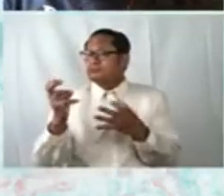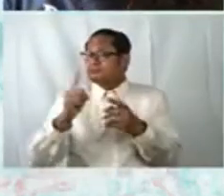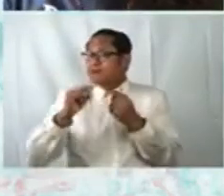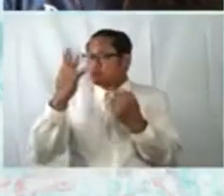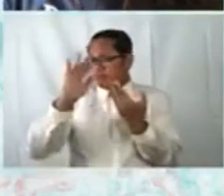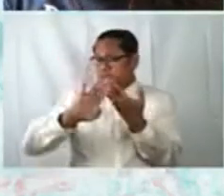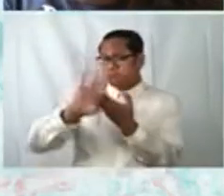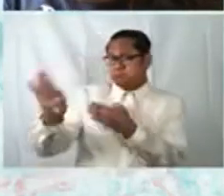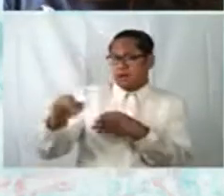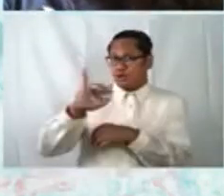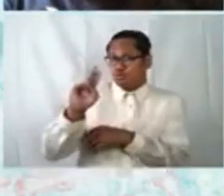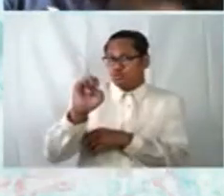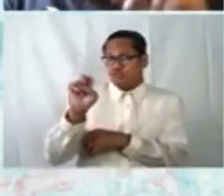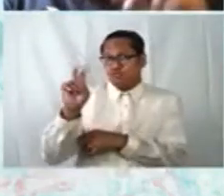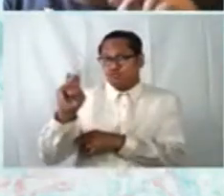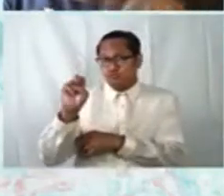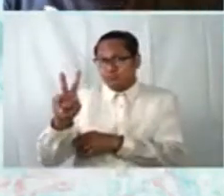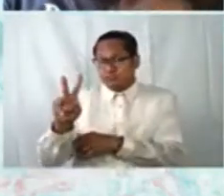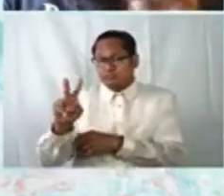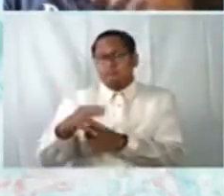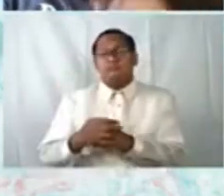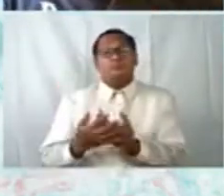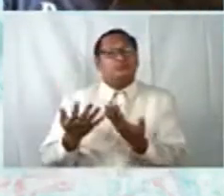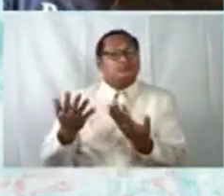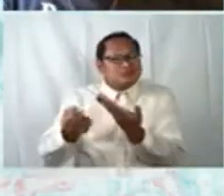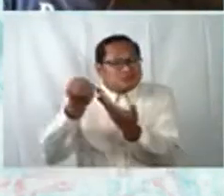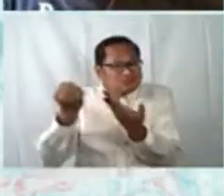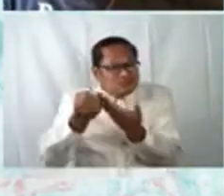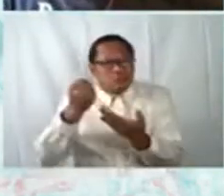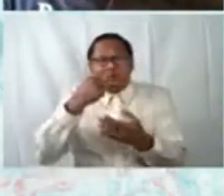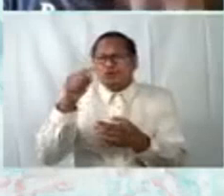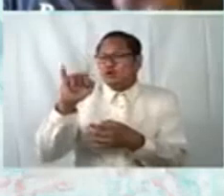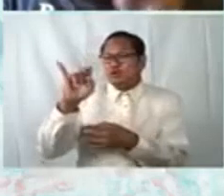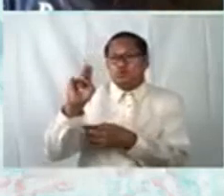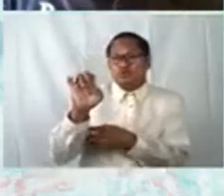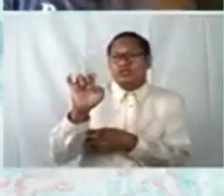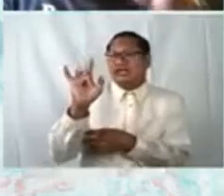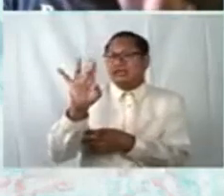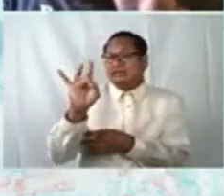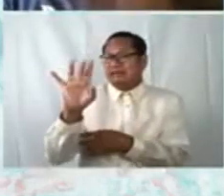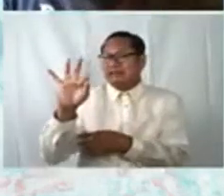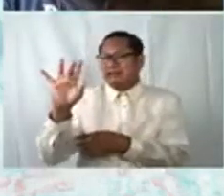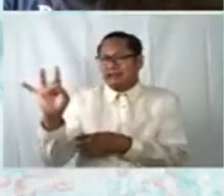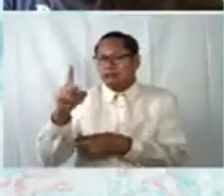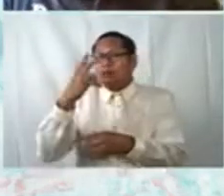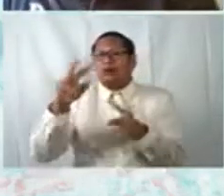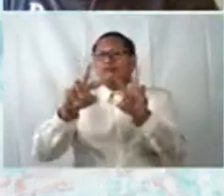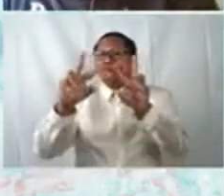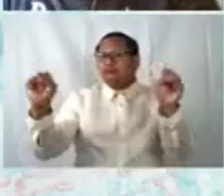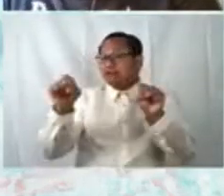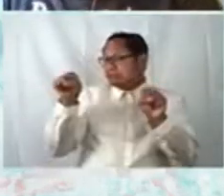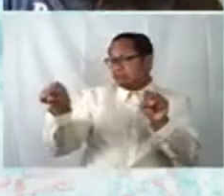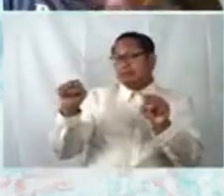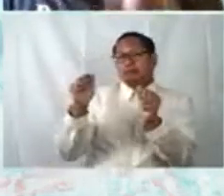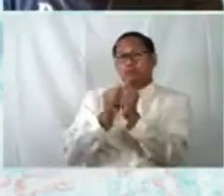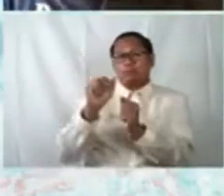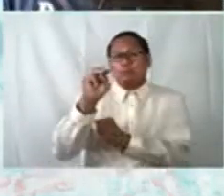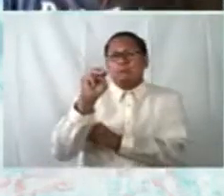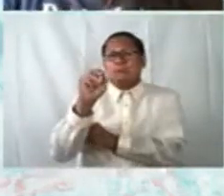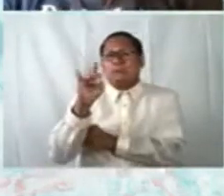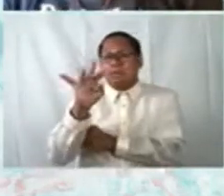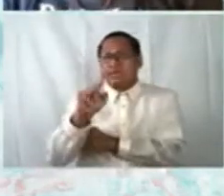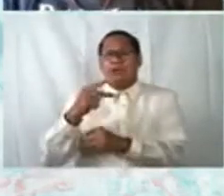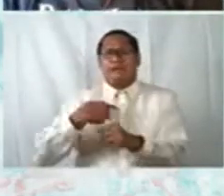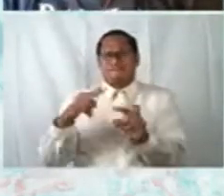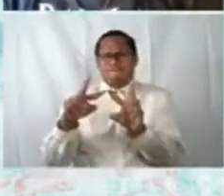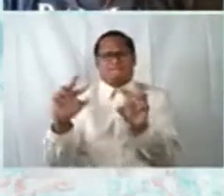12? Simple lang. Kasi nung June 1899, magkaaway na sila nun ni Mabini. Nagkahidwaan na